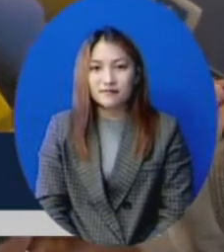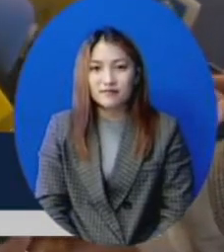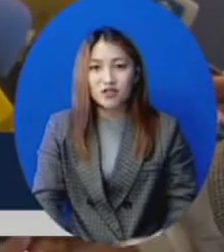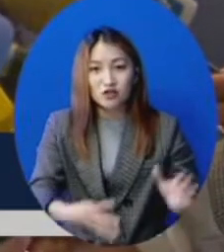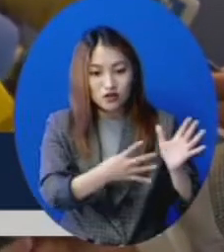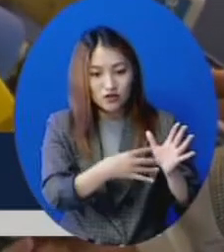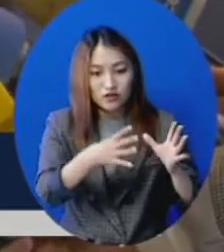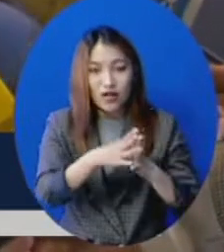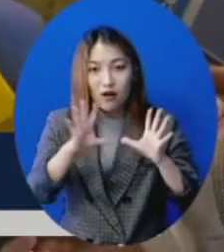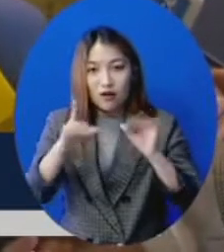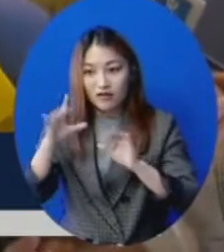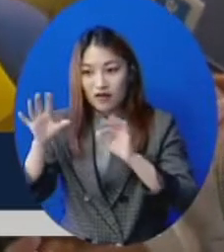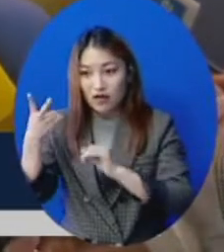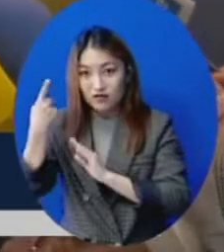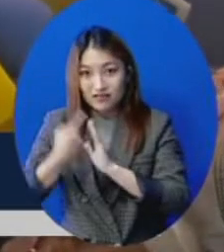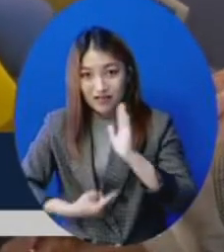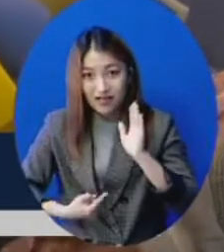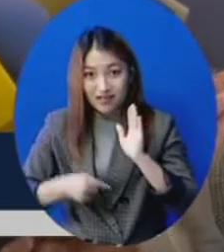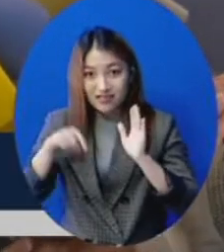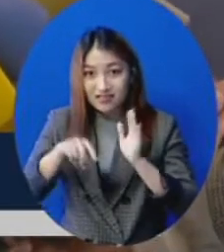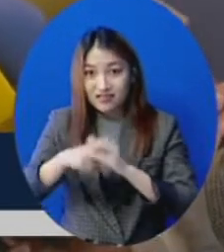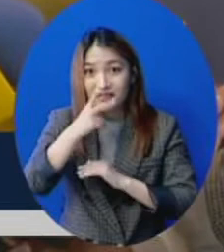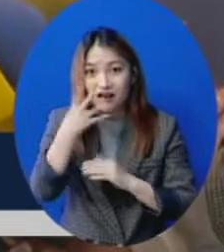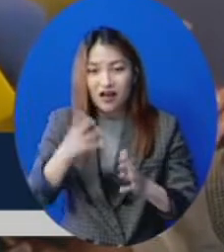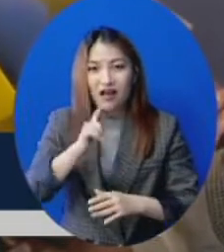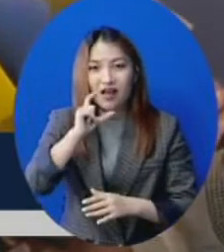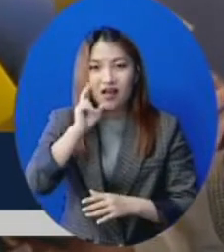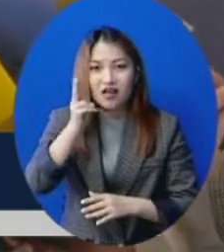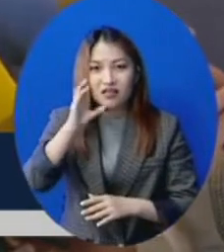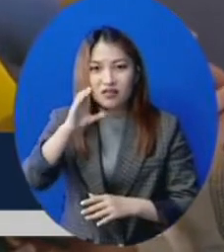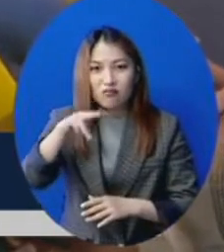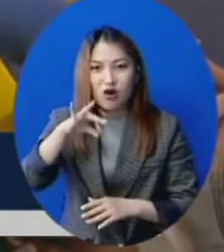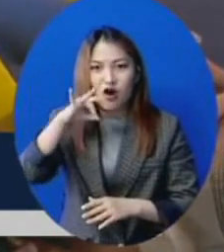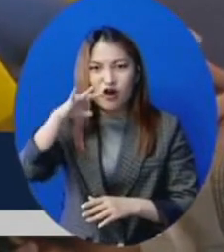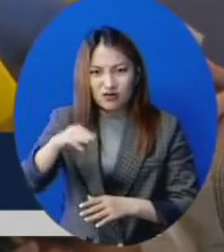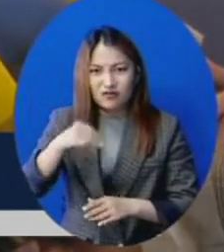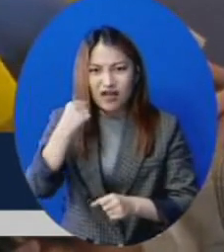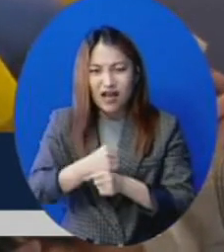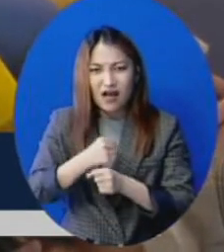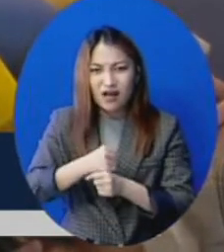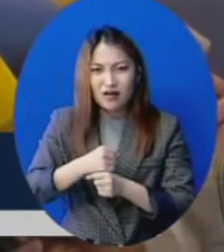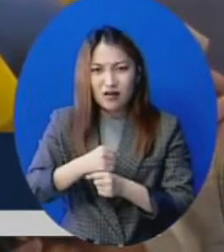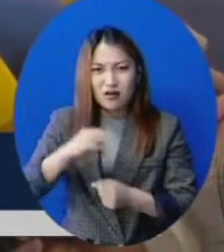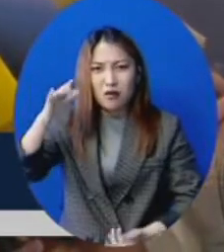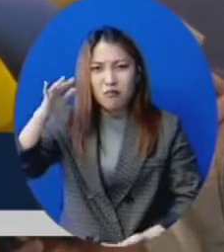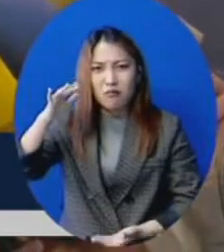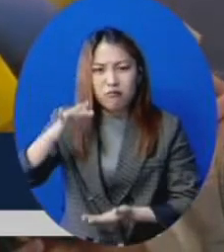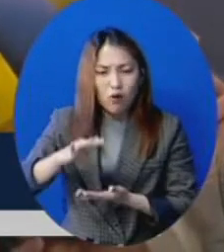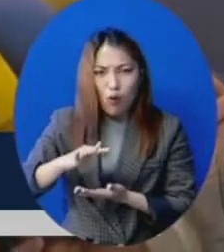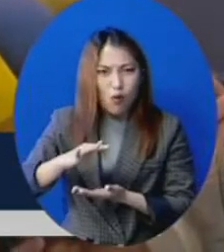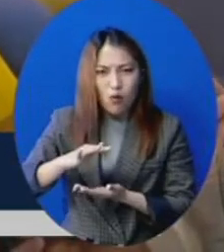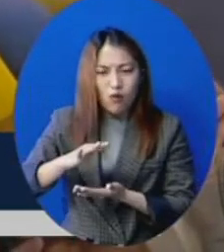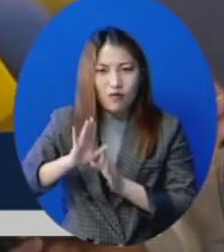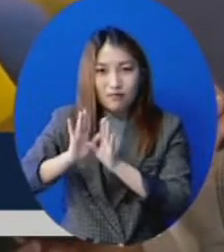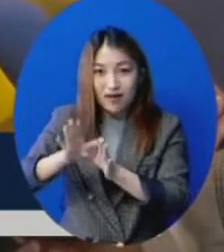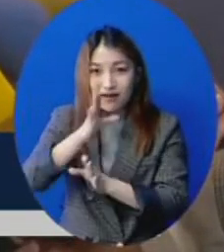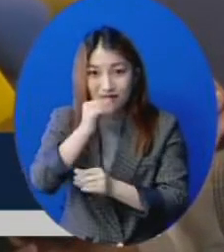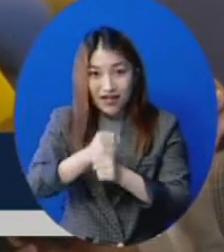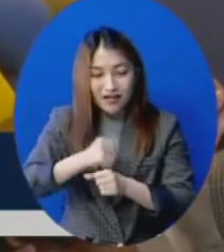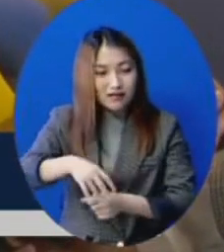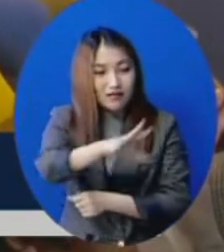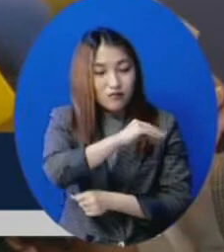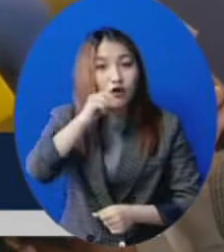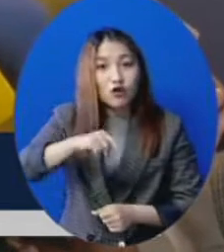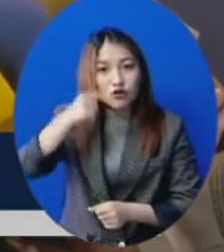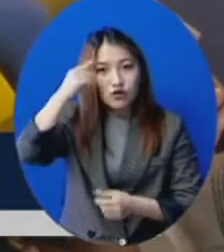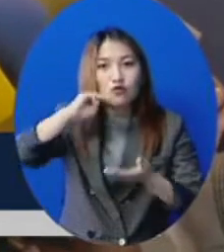За 9, 10, 11, 12 сар маань энэ хэмжээгээрээ экспортын эрчим уухгүй байгаа тохиолдолд бид бол энэ өнөөдрийн